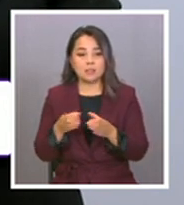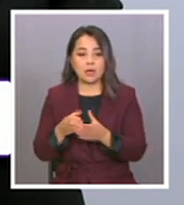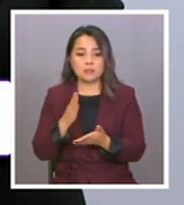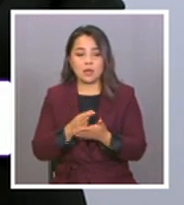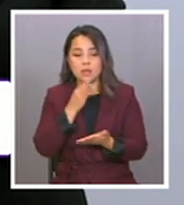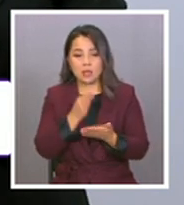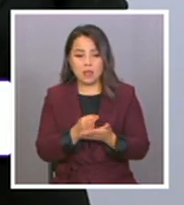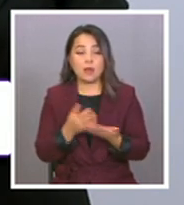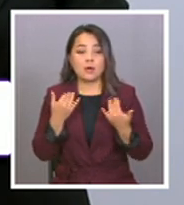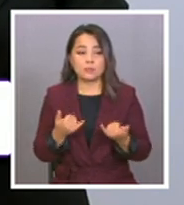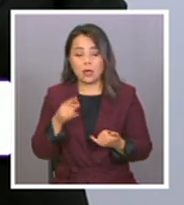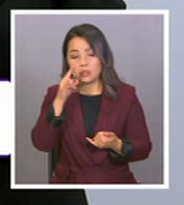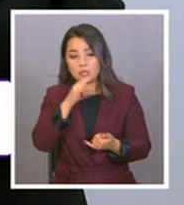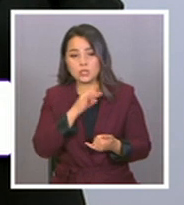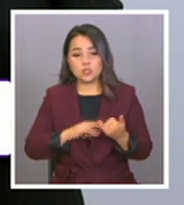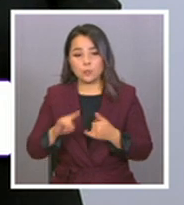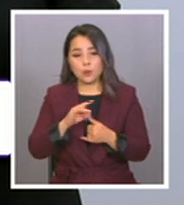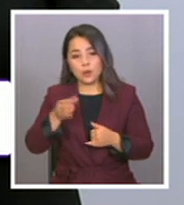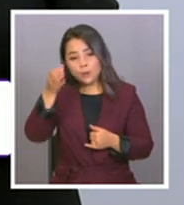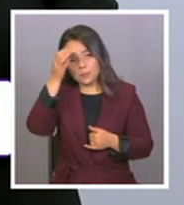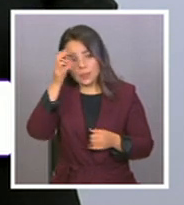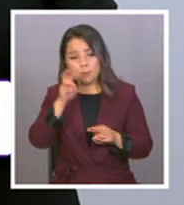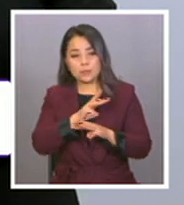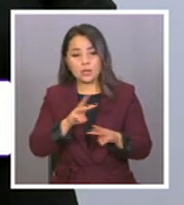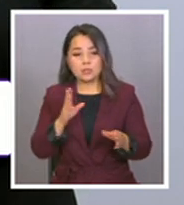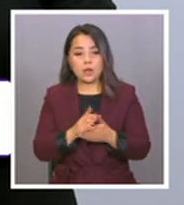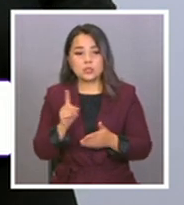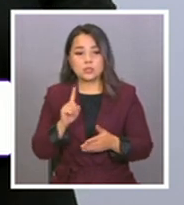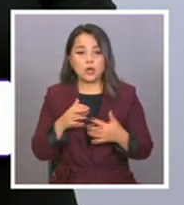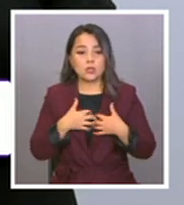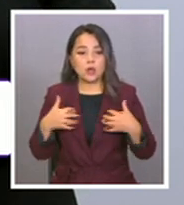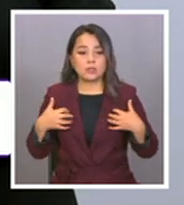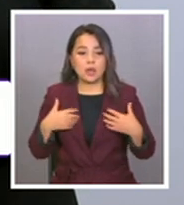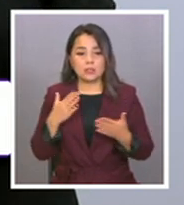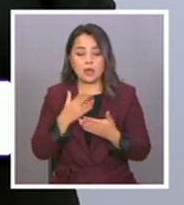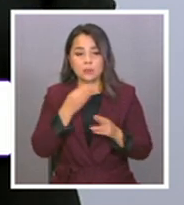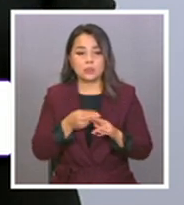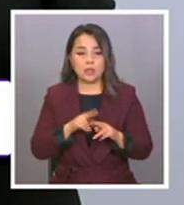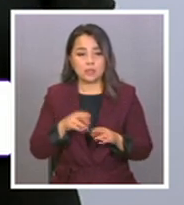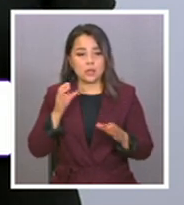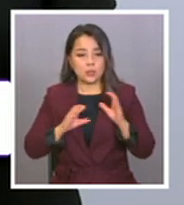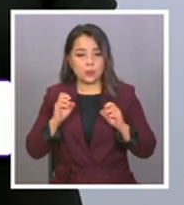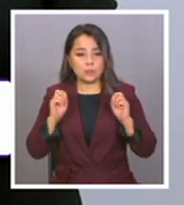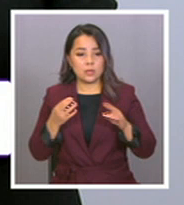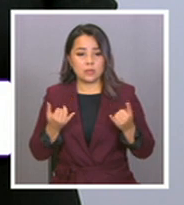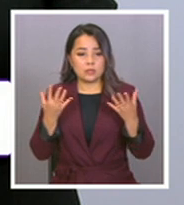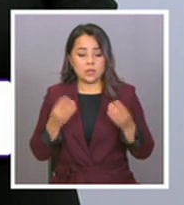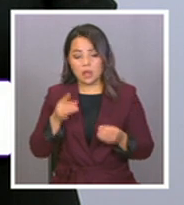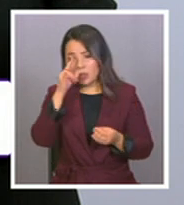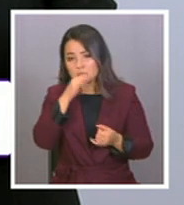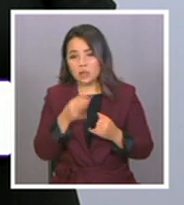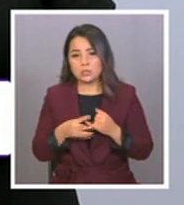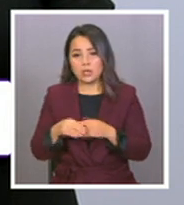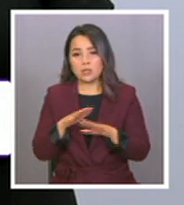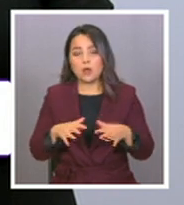Қазақстан Республикасының Білім және ғылым министрлігі Зоология институтының мәліметі бойынша қазіргі таңда Қазақстан жерінде